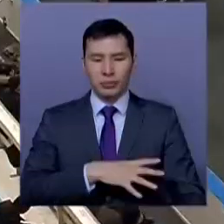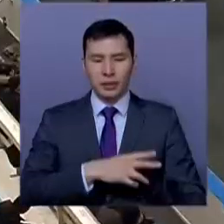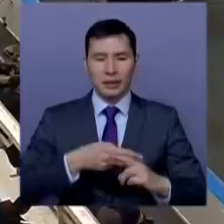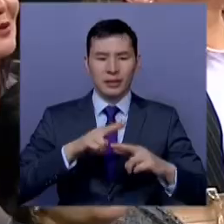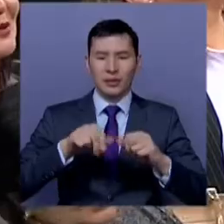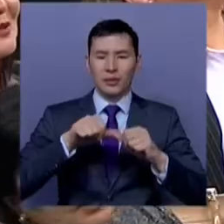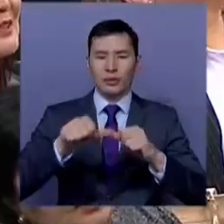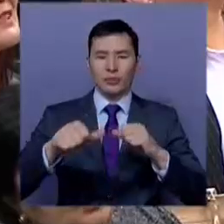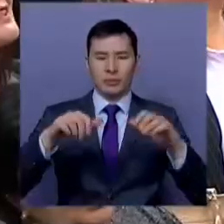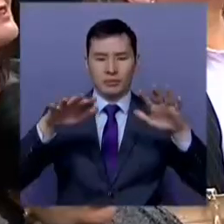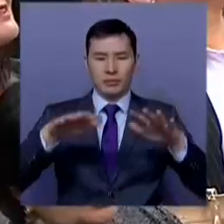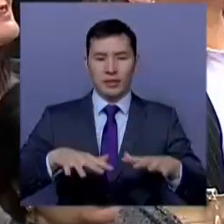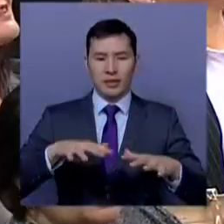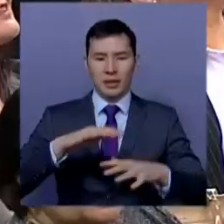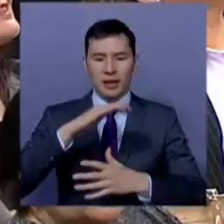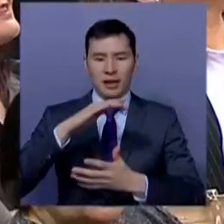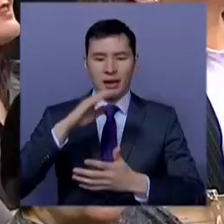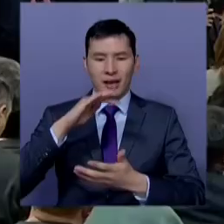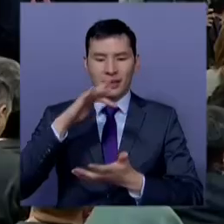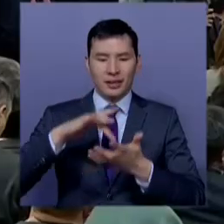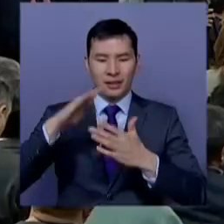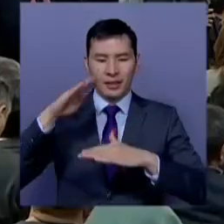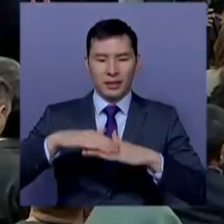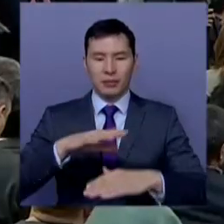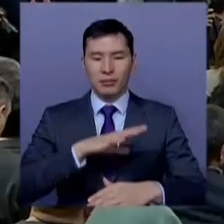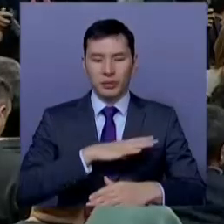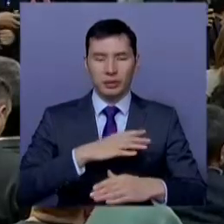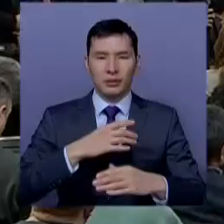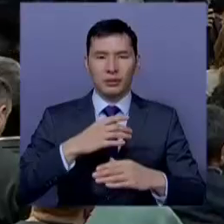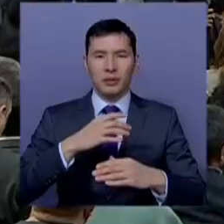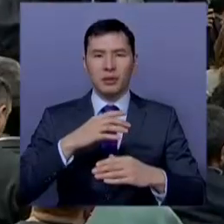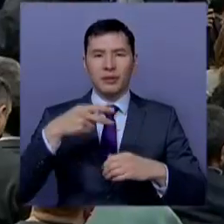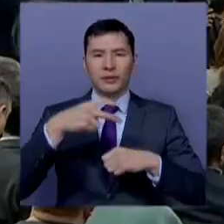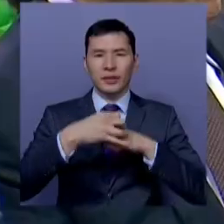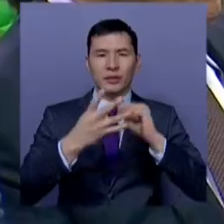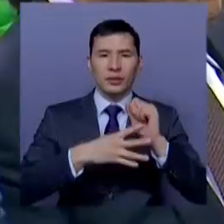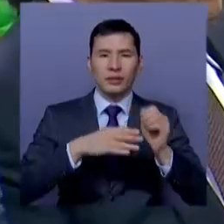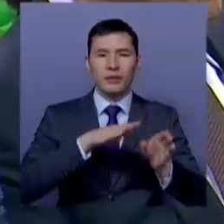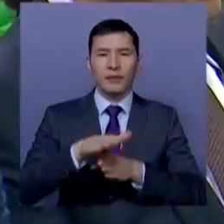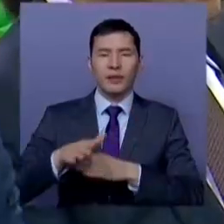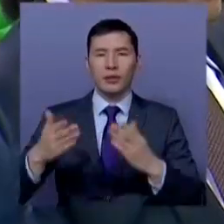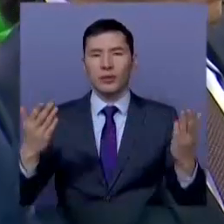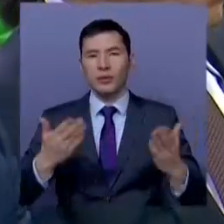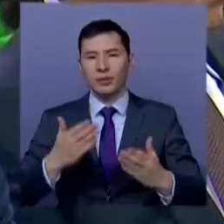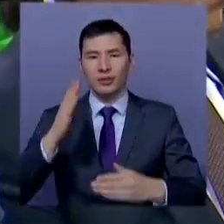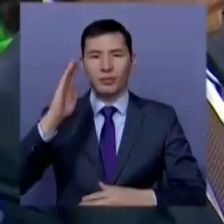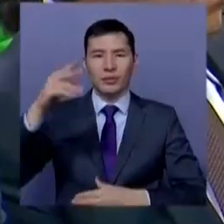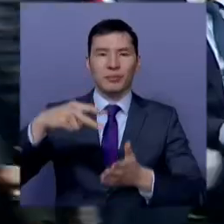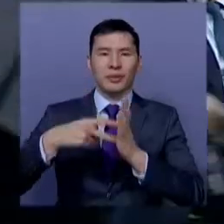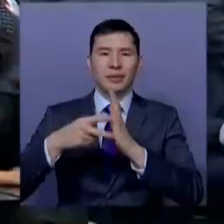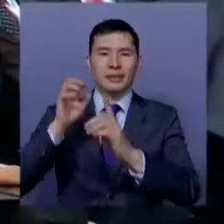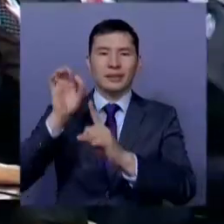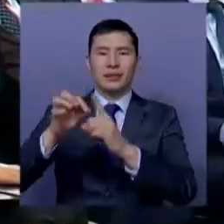ерекшелігі де осында. Қала әкімі ұзақ баяндама жасамай-ақ алдымен былтырғы жасалған істер мен келешекке қойылған